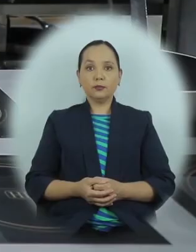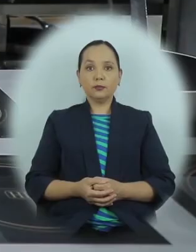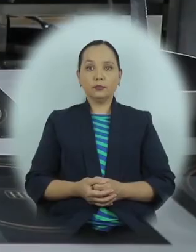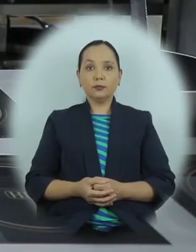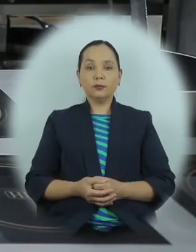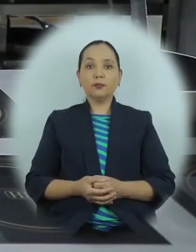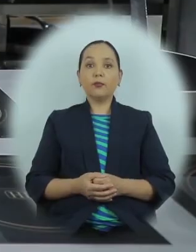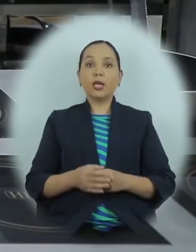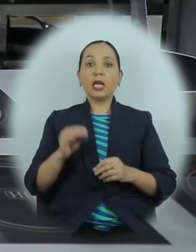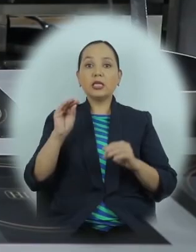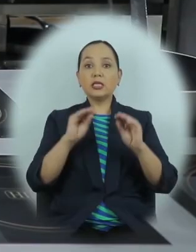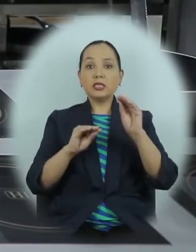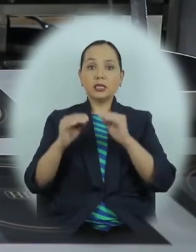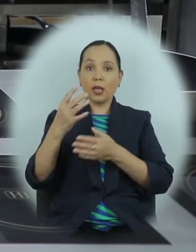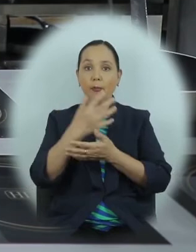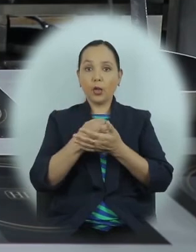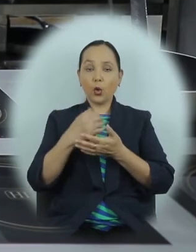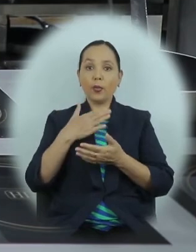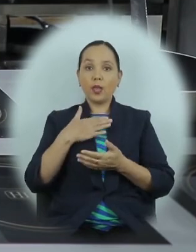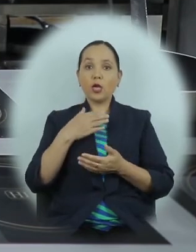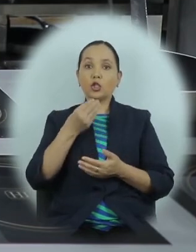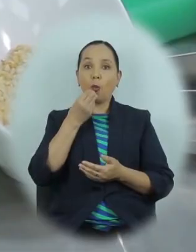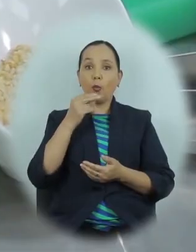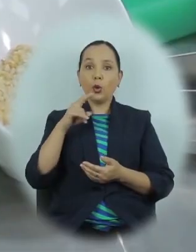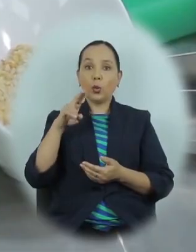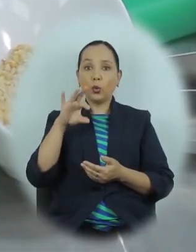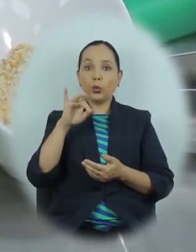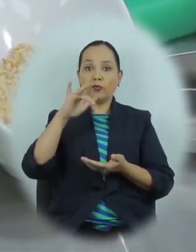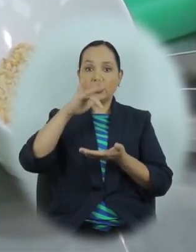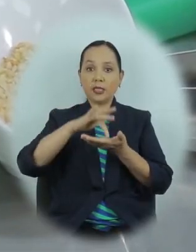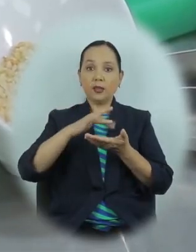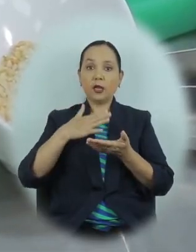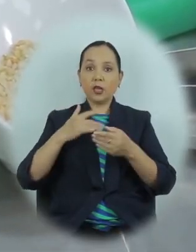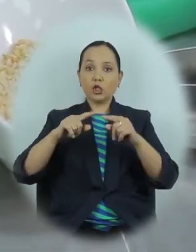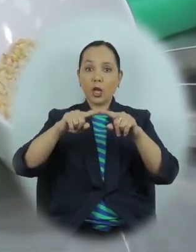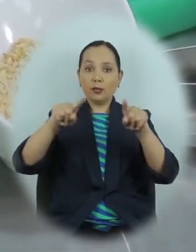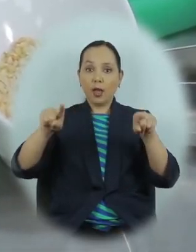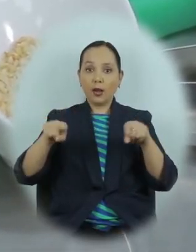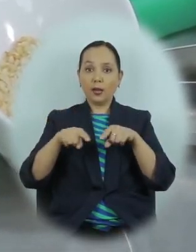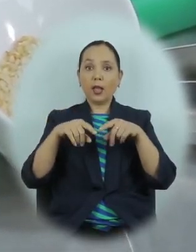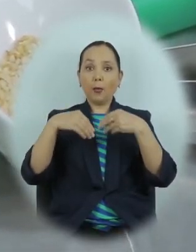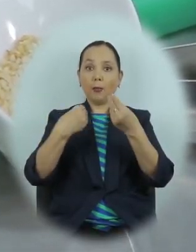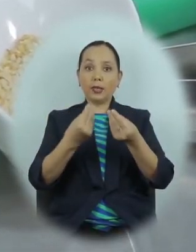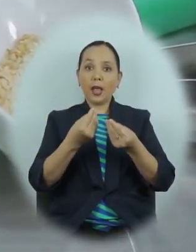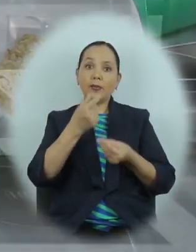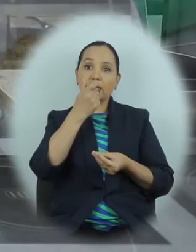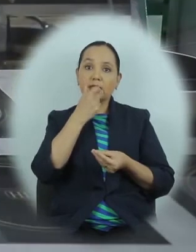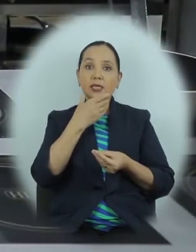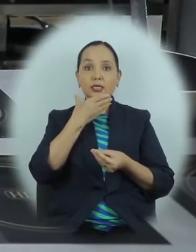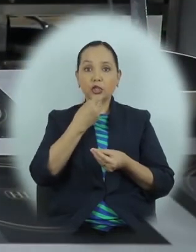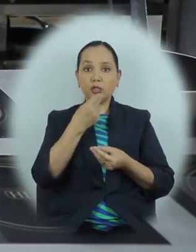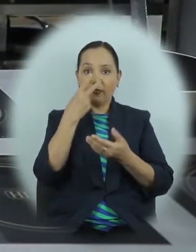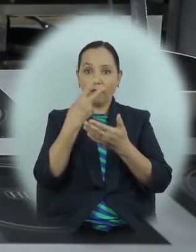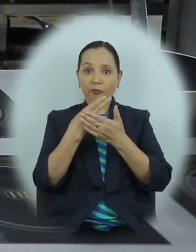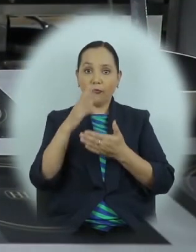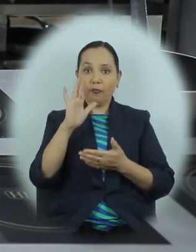соберем наши блюда в центр нашей тарелке придадим эстетичного вида